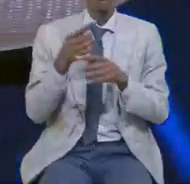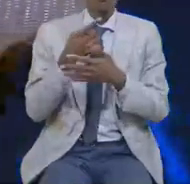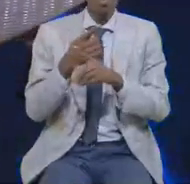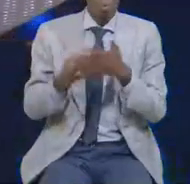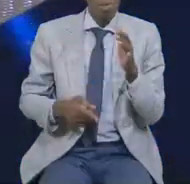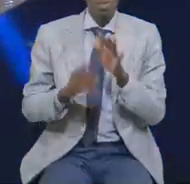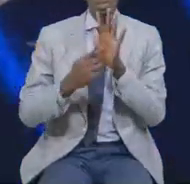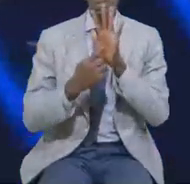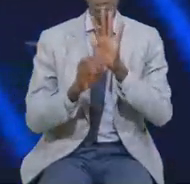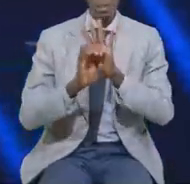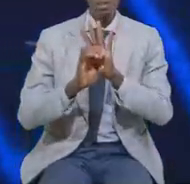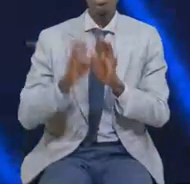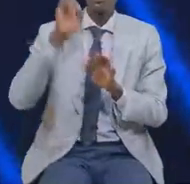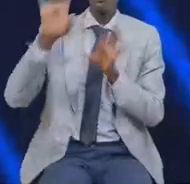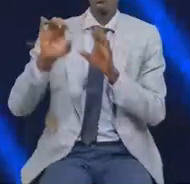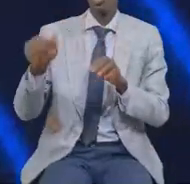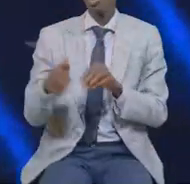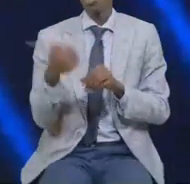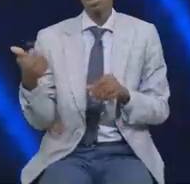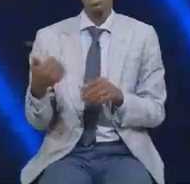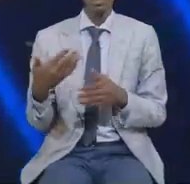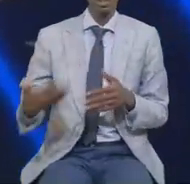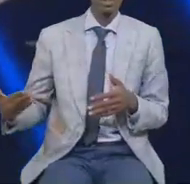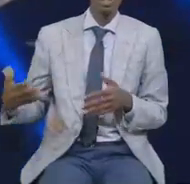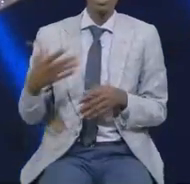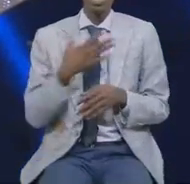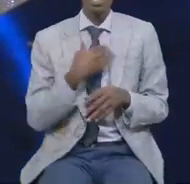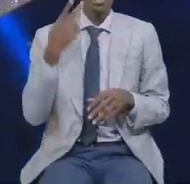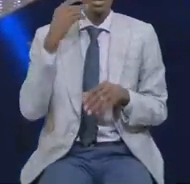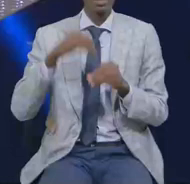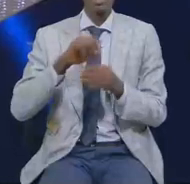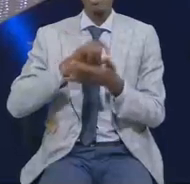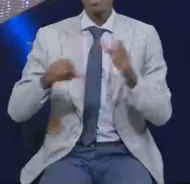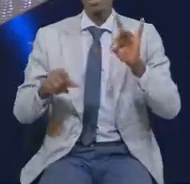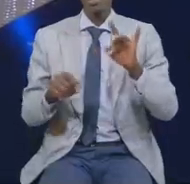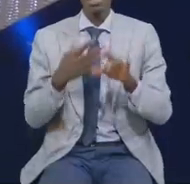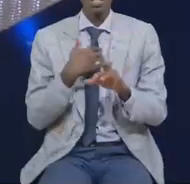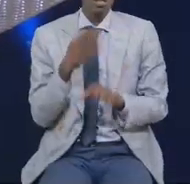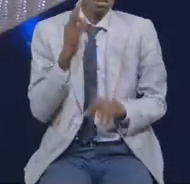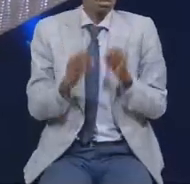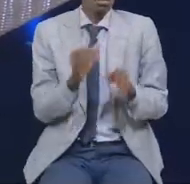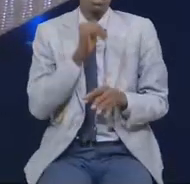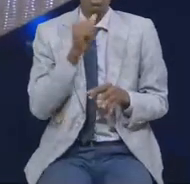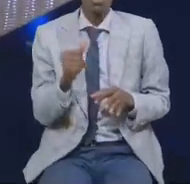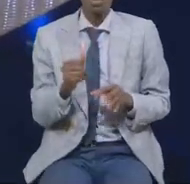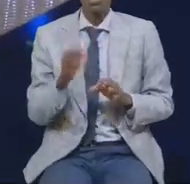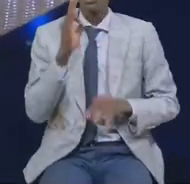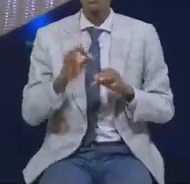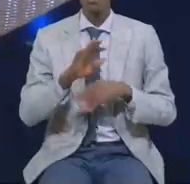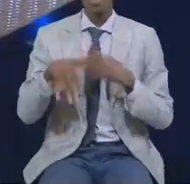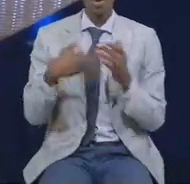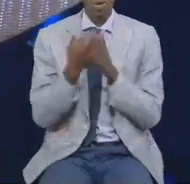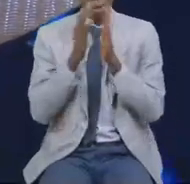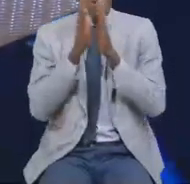Et s'il fait contrairement. Verset 18. Sinon, et si toute la prière